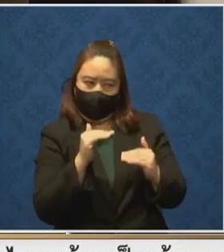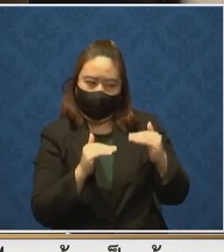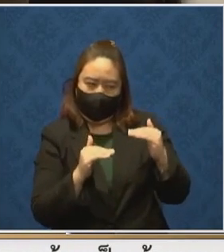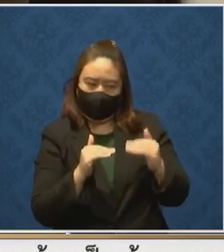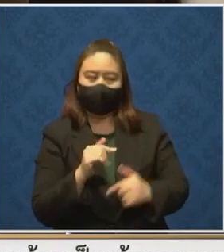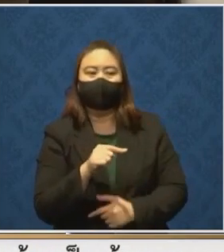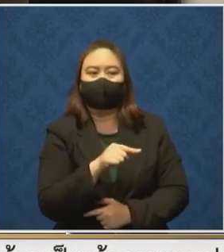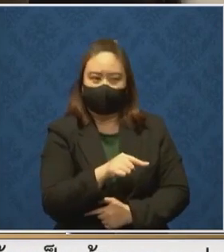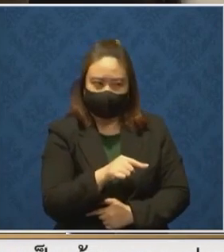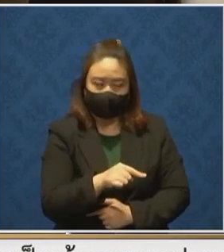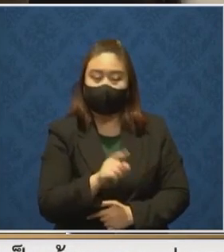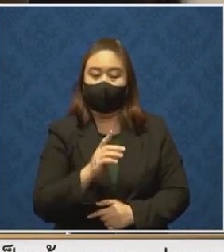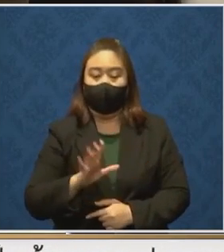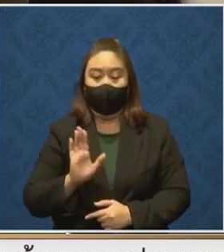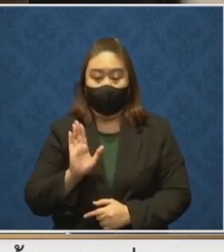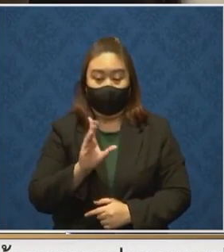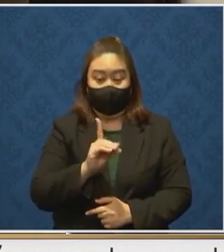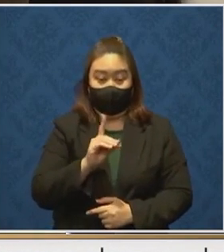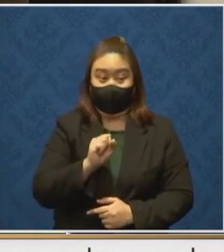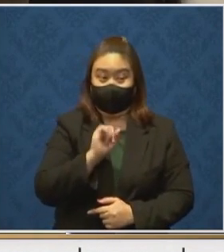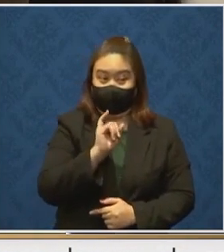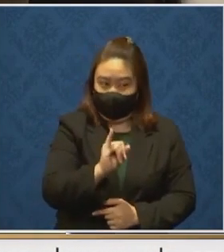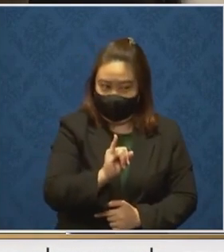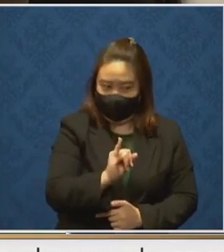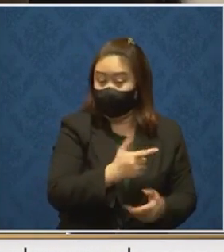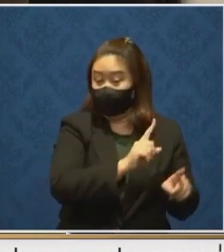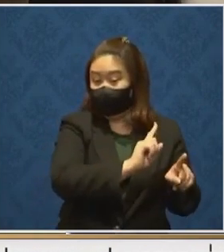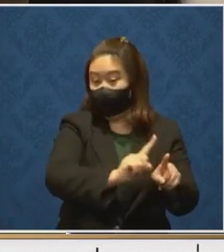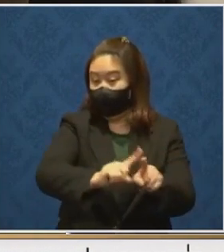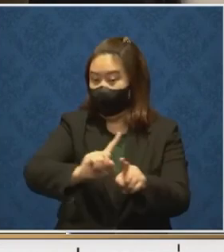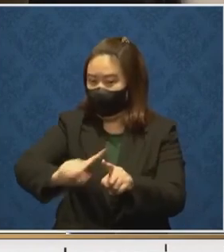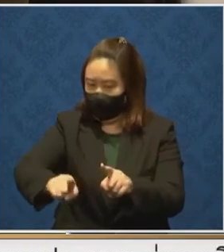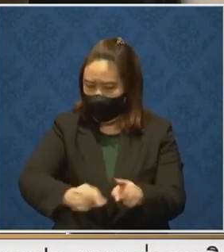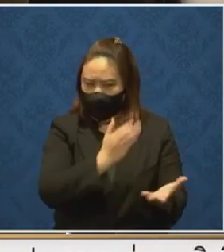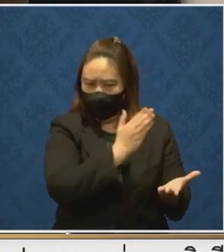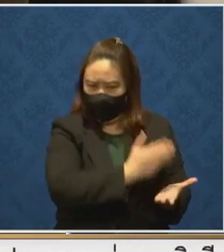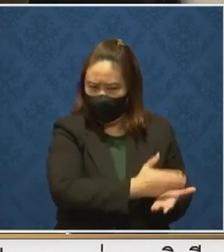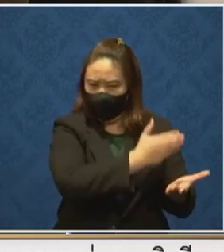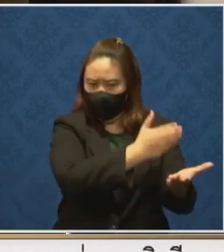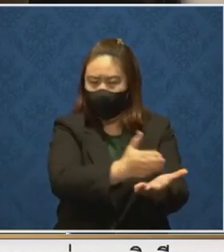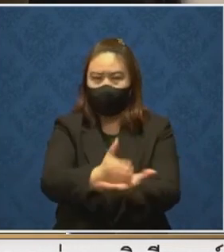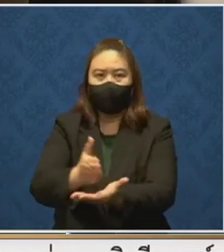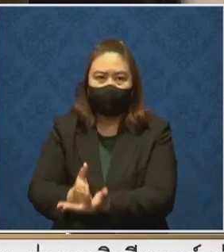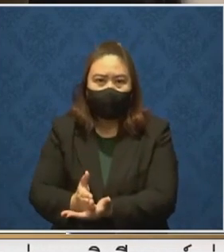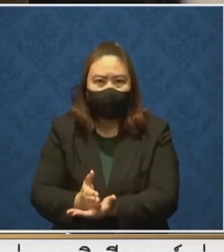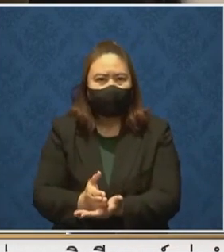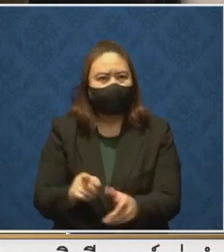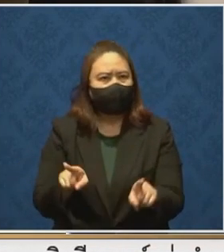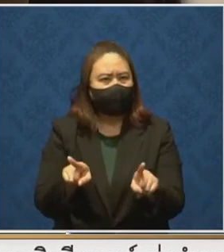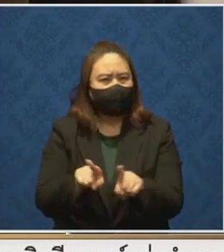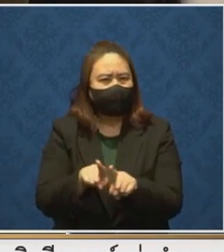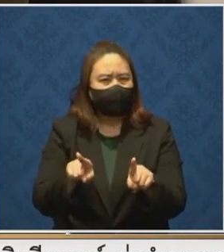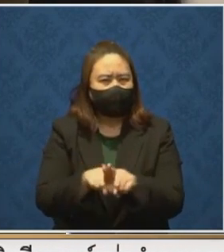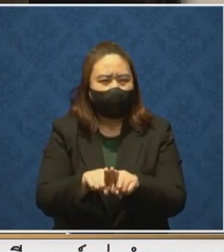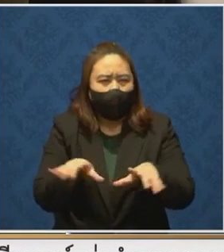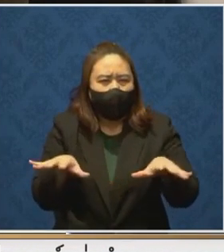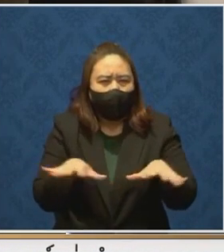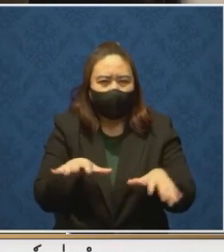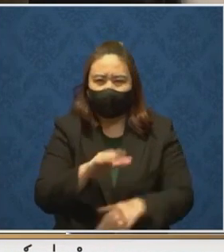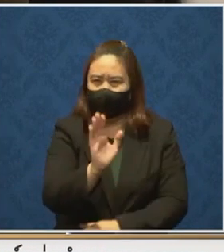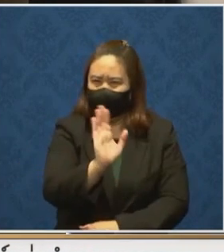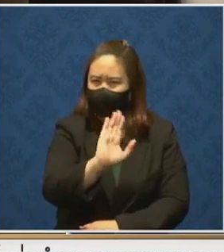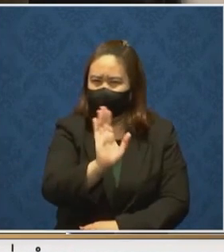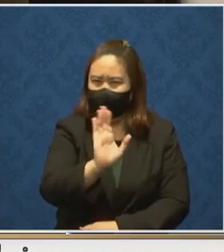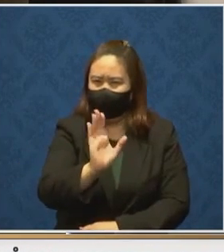ให้เคลียรขดีของ DSI หรอขดีต่าง ๆ มันไม่ใช่ข้อต่รองปกติค่ะโดยหลษากลทั่วไป